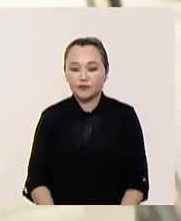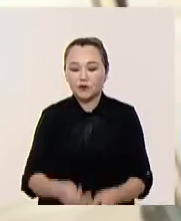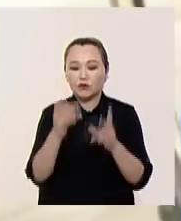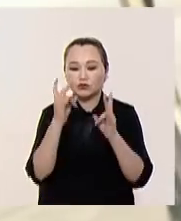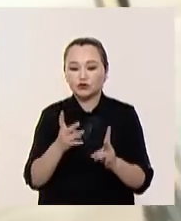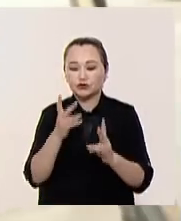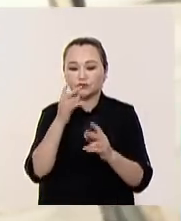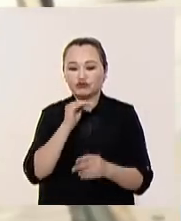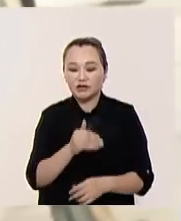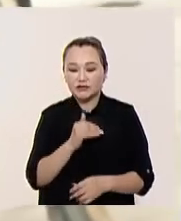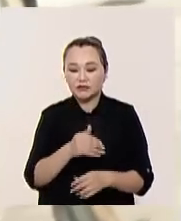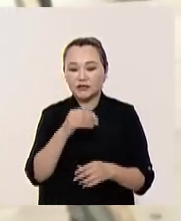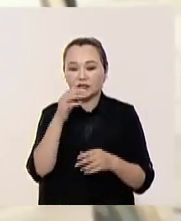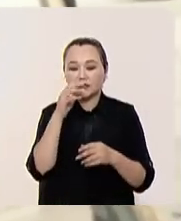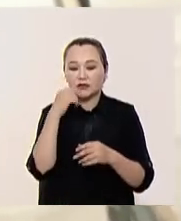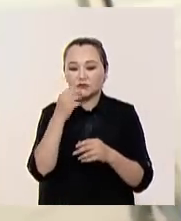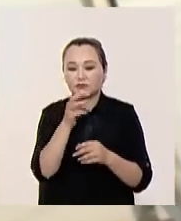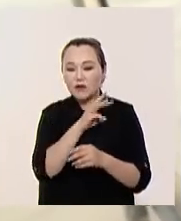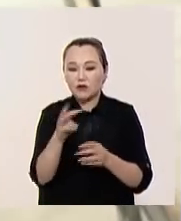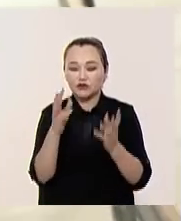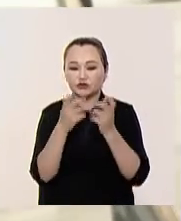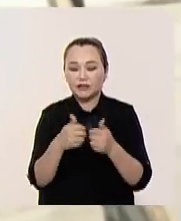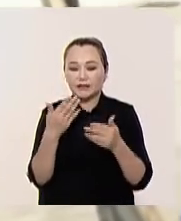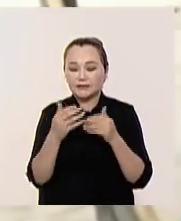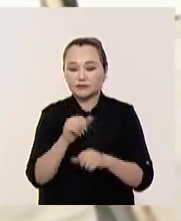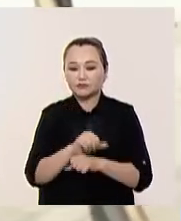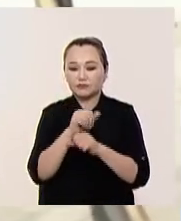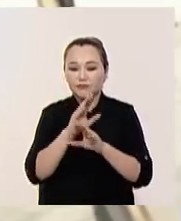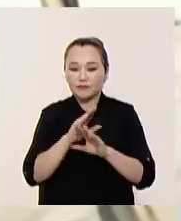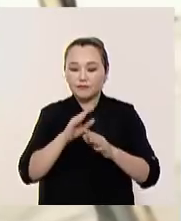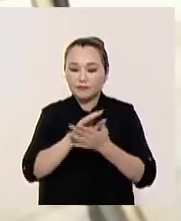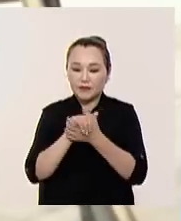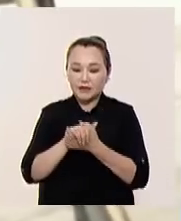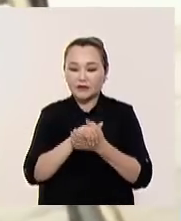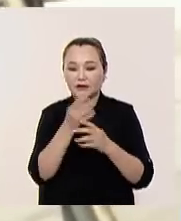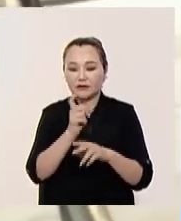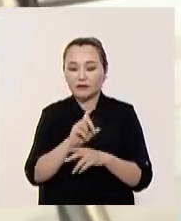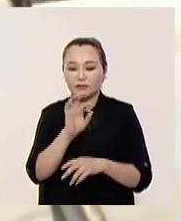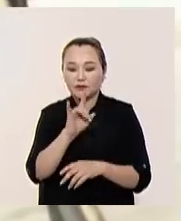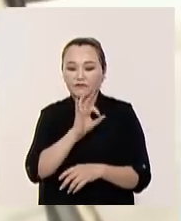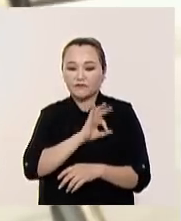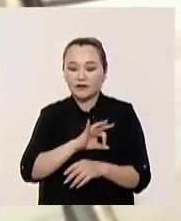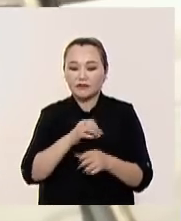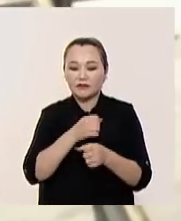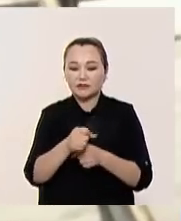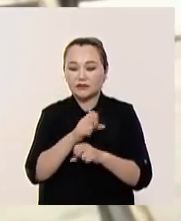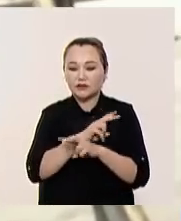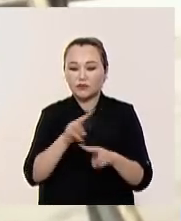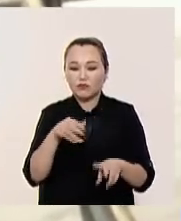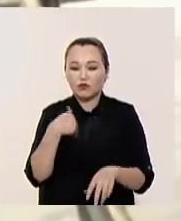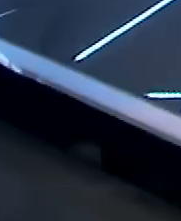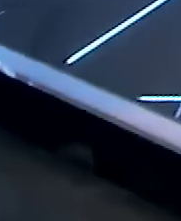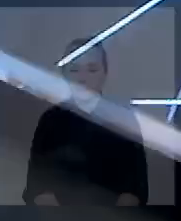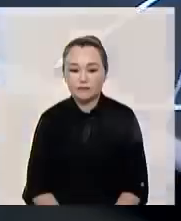Ущерб частной собственности исчисляется миллионами. Если бы протест проходил мирно, это было бы приемлемо. Но насилие никому не принесет пользы.